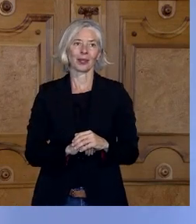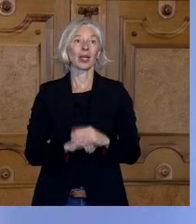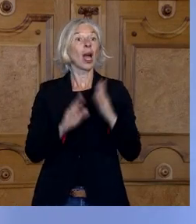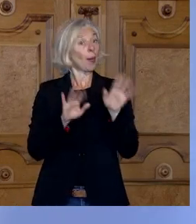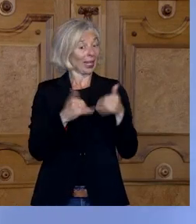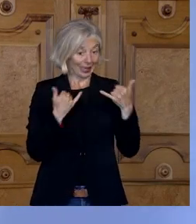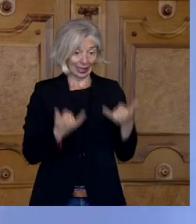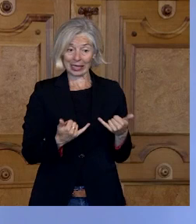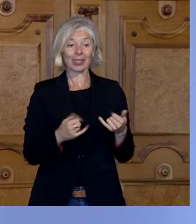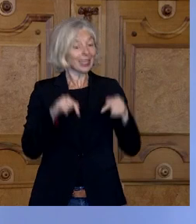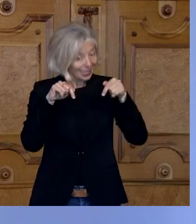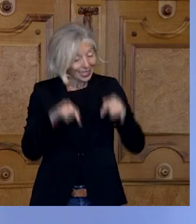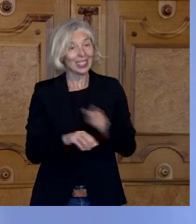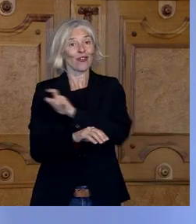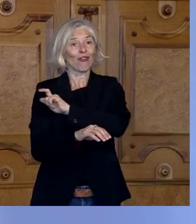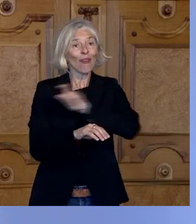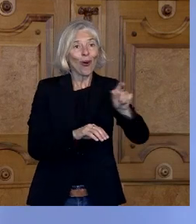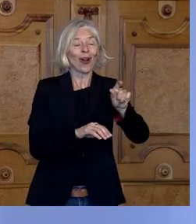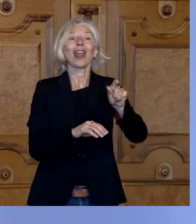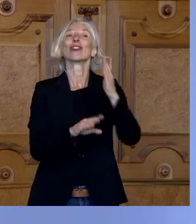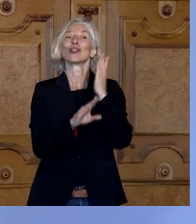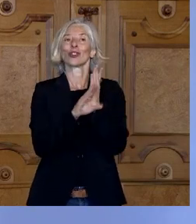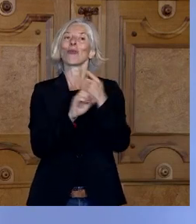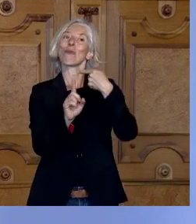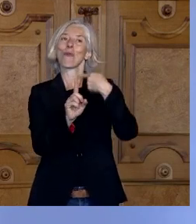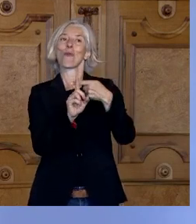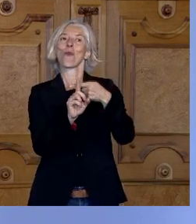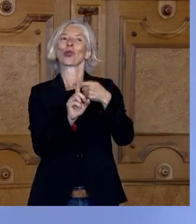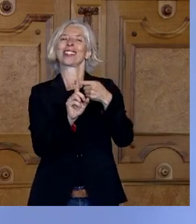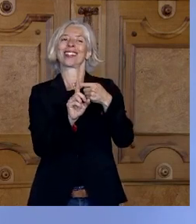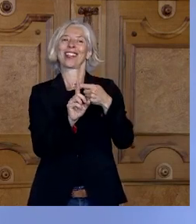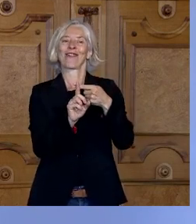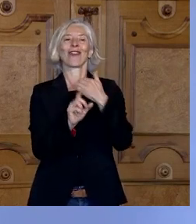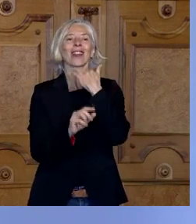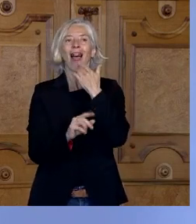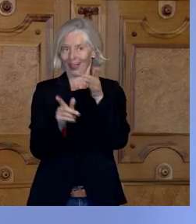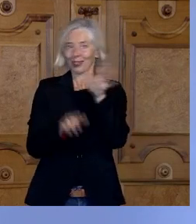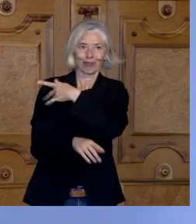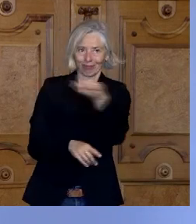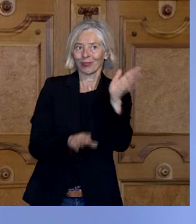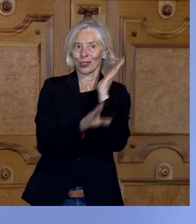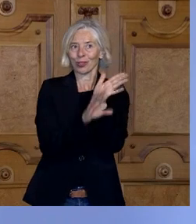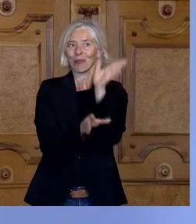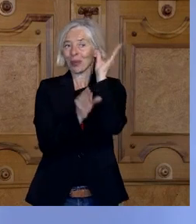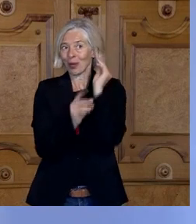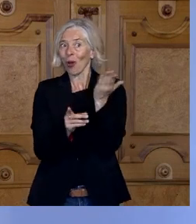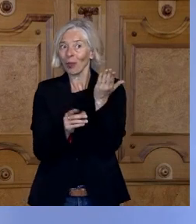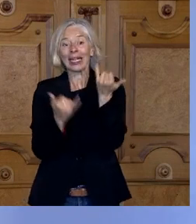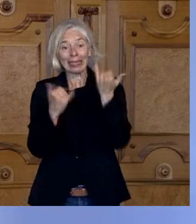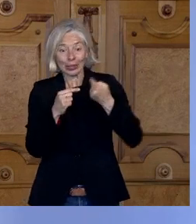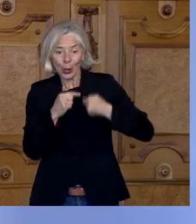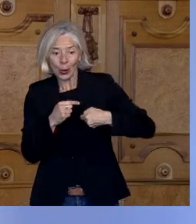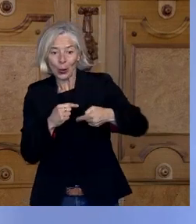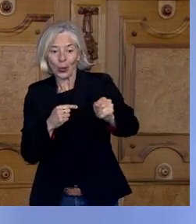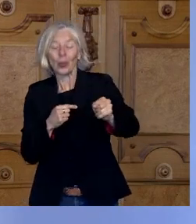zuerst ist diese Woche ja auch die positive Nachricht über die Ticker gegangen, dass es jetzt dann ab den nächsten Tagen